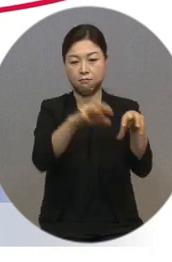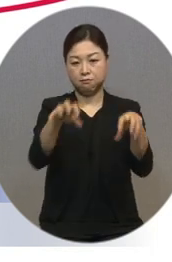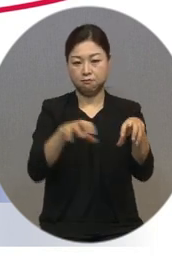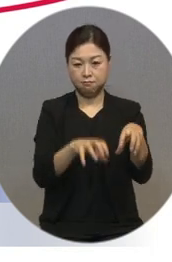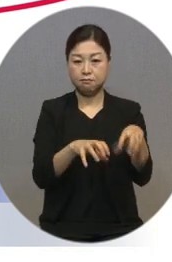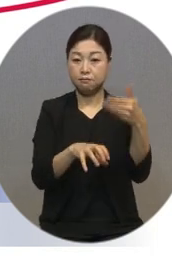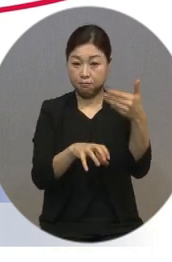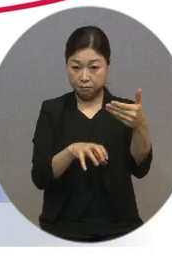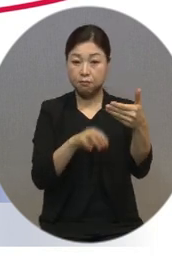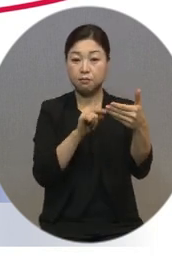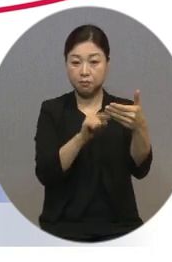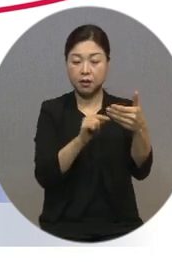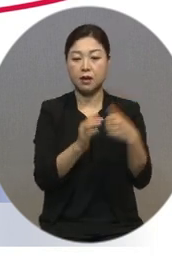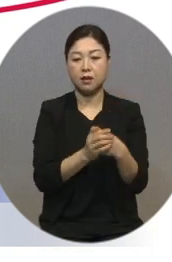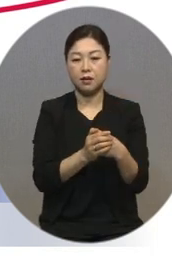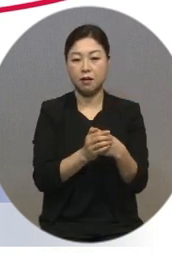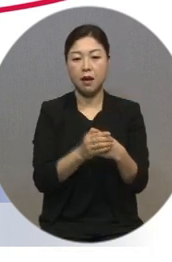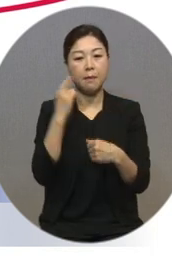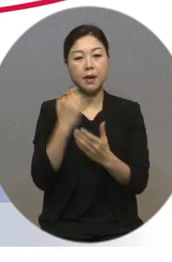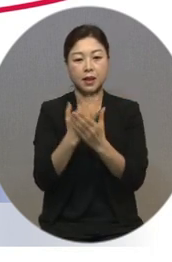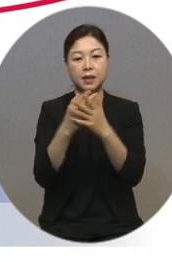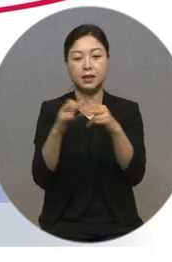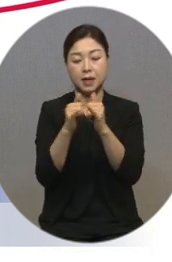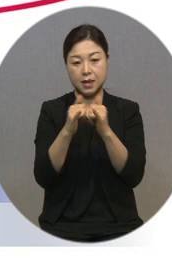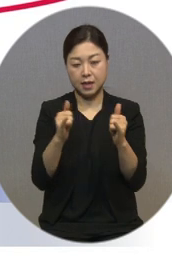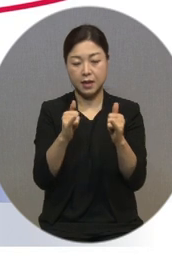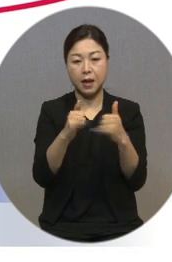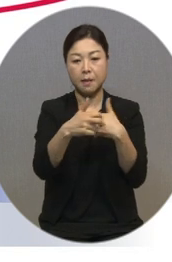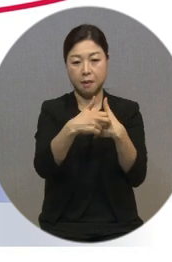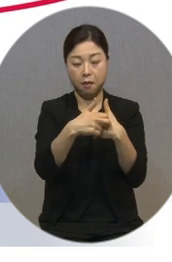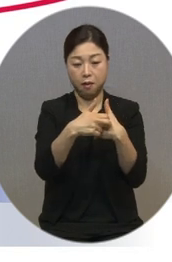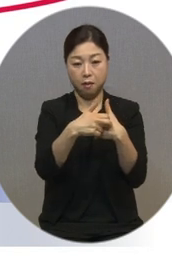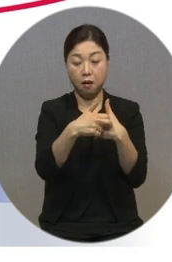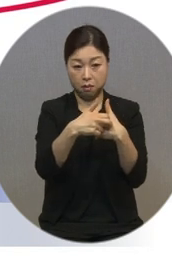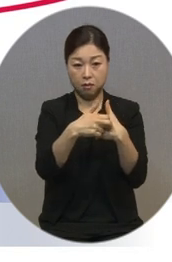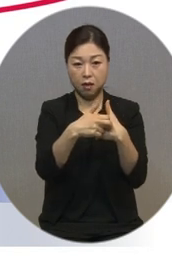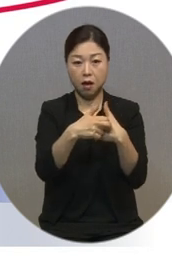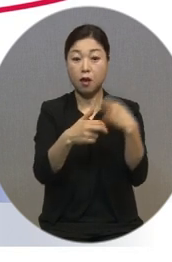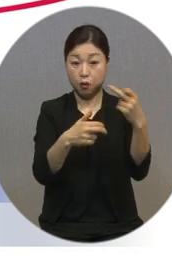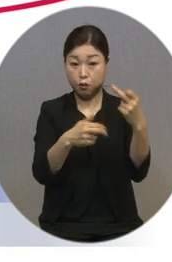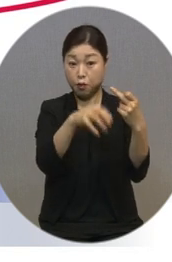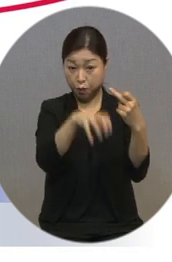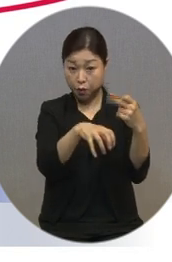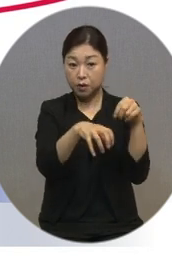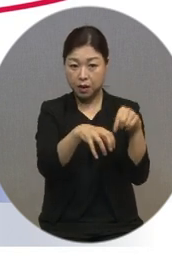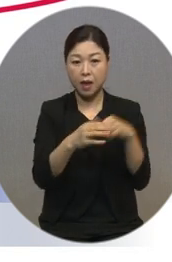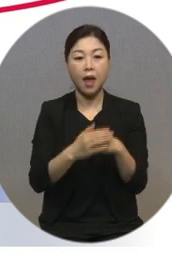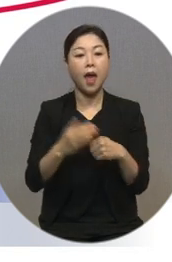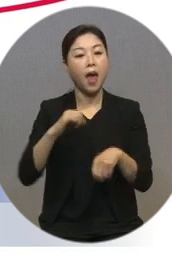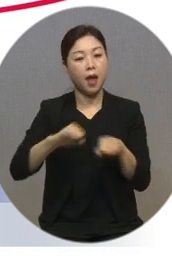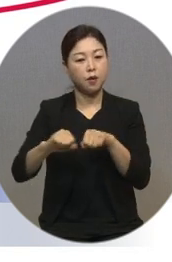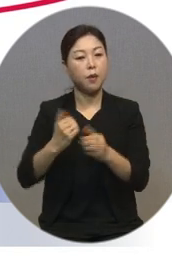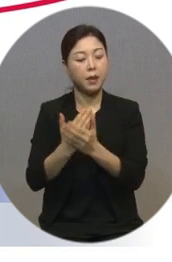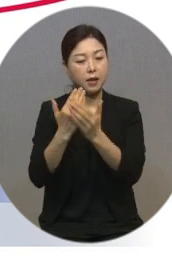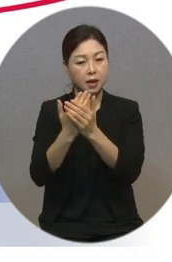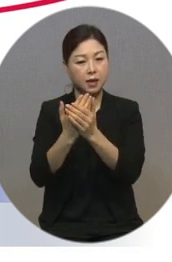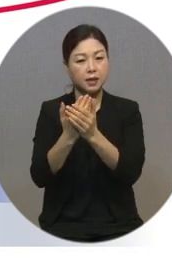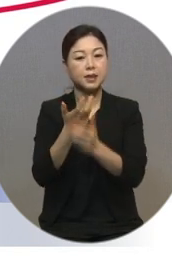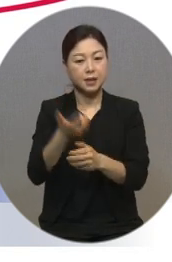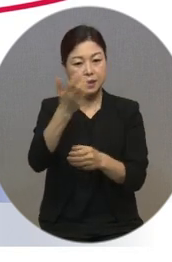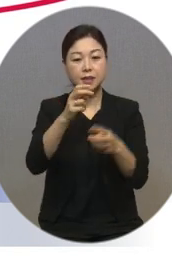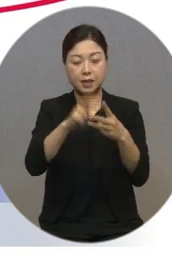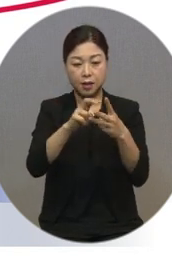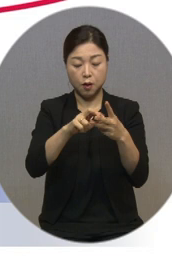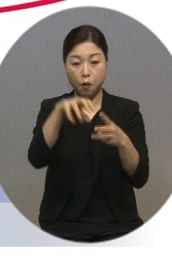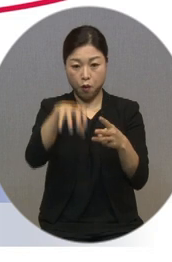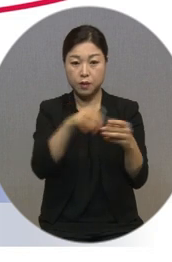시도에 총 12개소의 발달 장애인 거점병원 행동 발달 증진 센터가 지정 운영 중이며이 발달